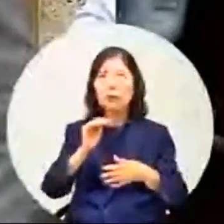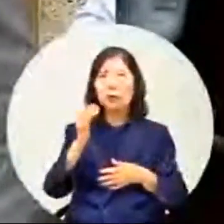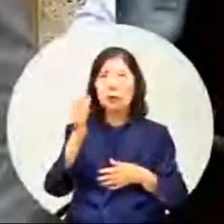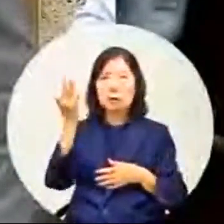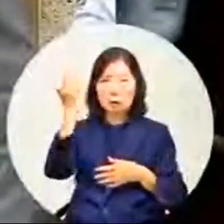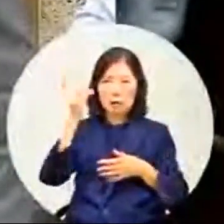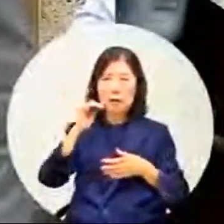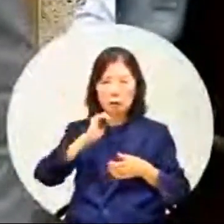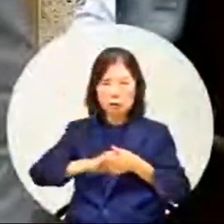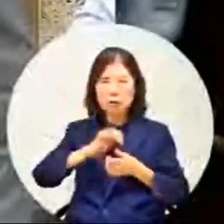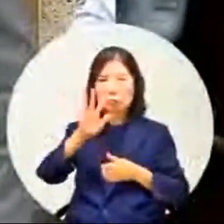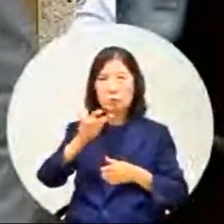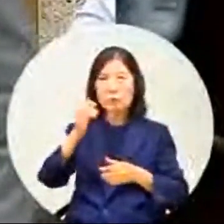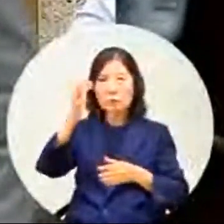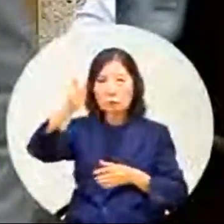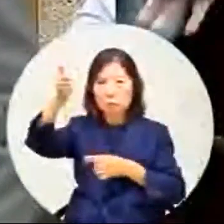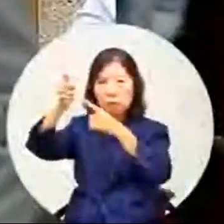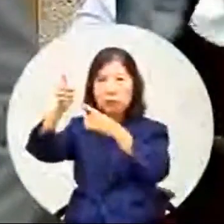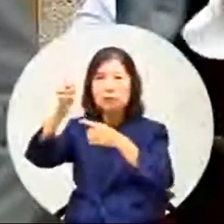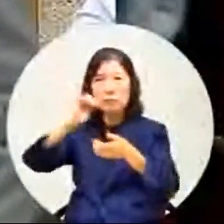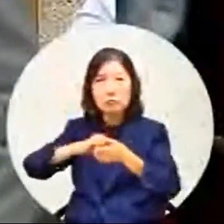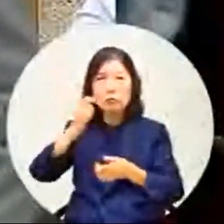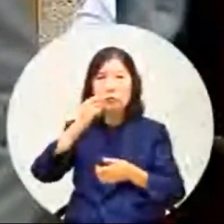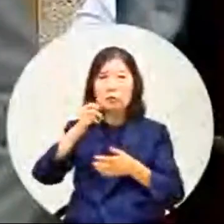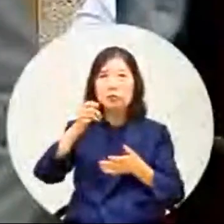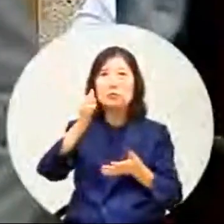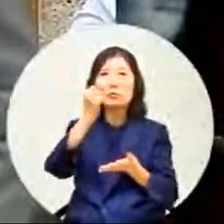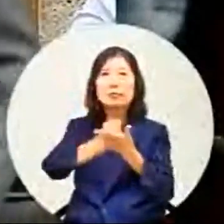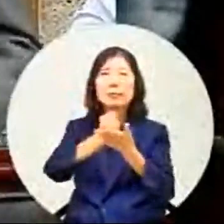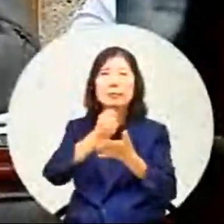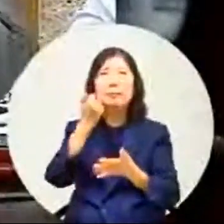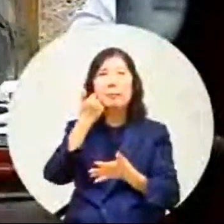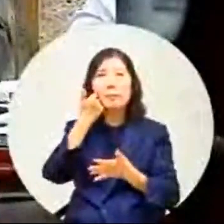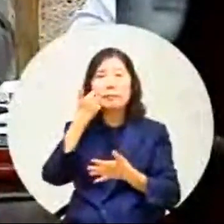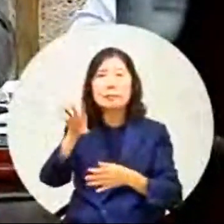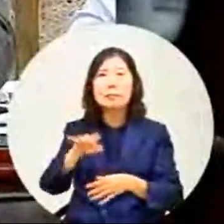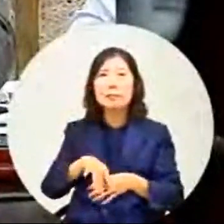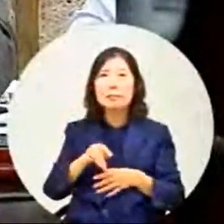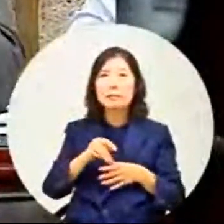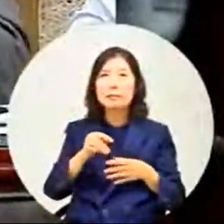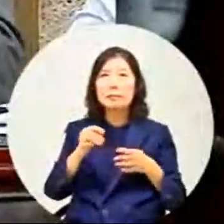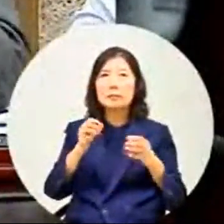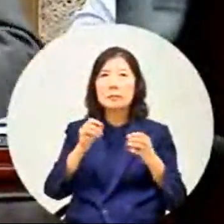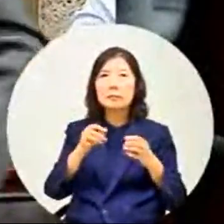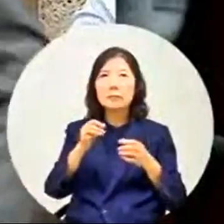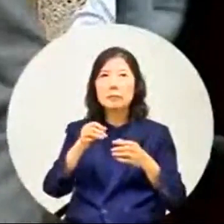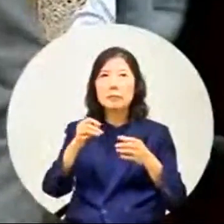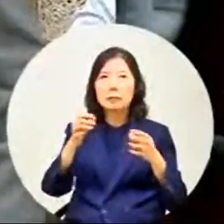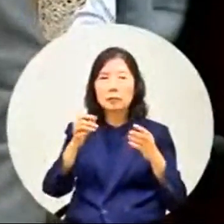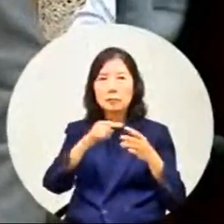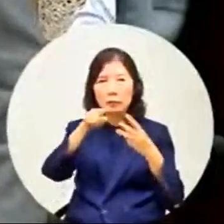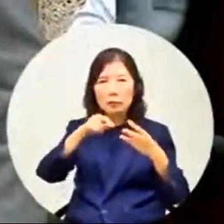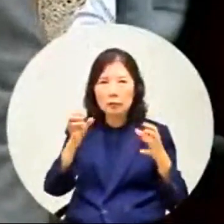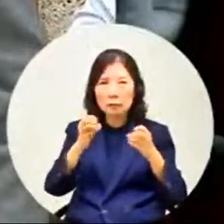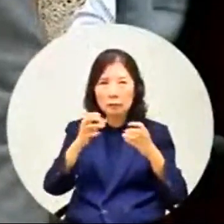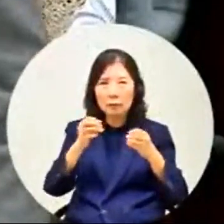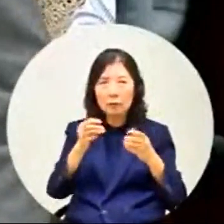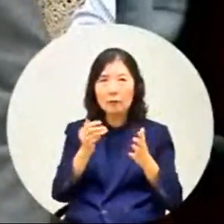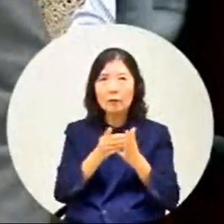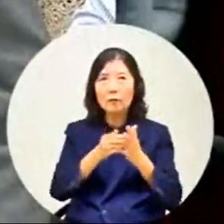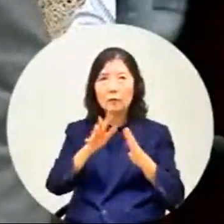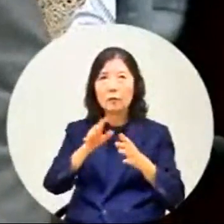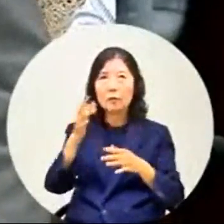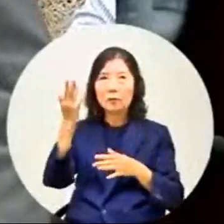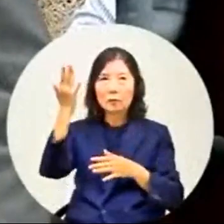办法。 最高的决策者这份公文盖到谁？ 那当然会过整个财组之后，最后就是当然也有那时候的